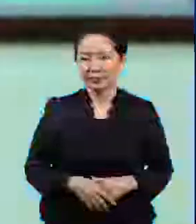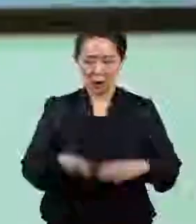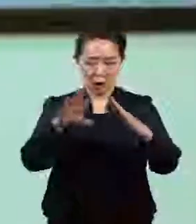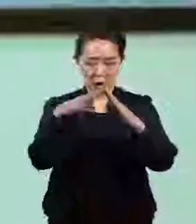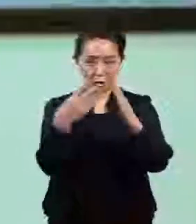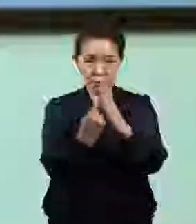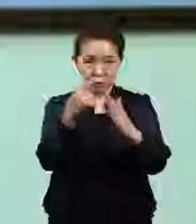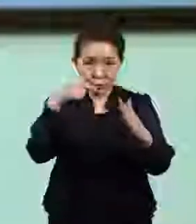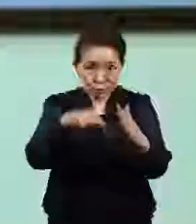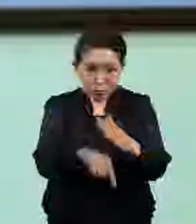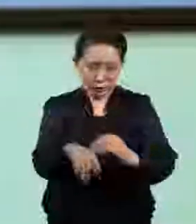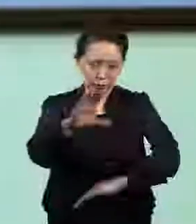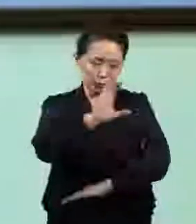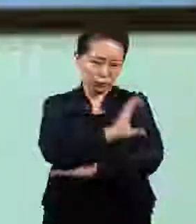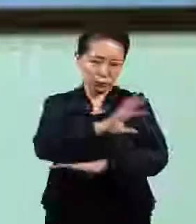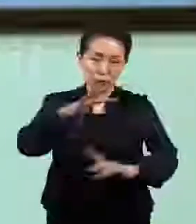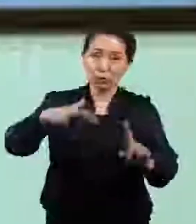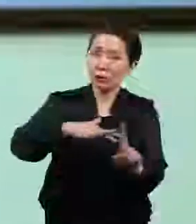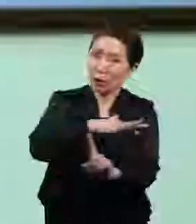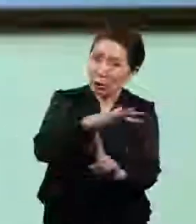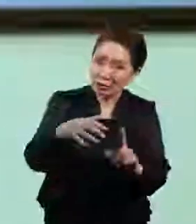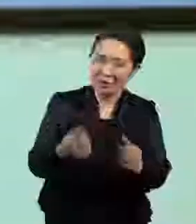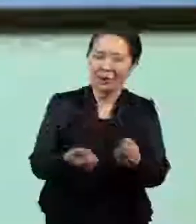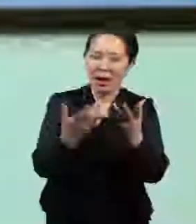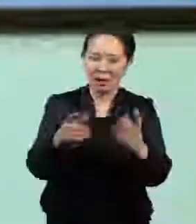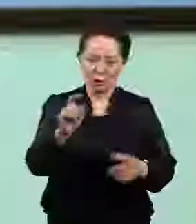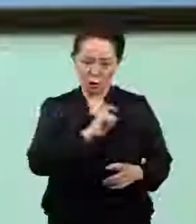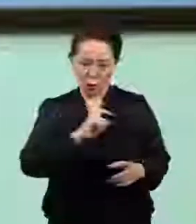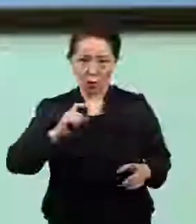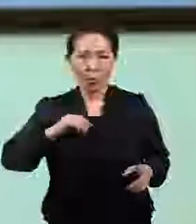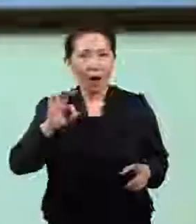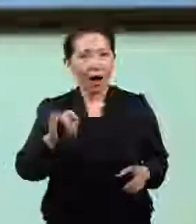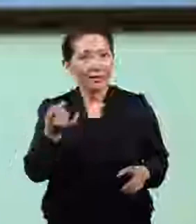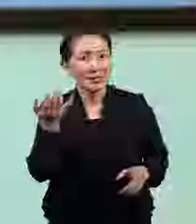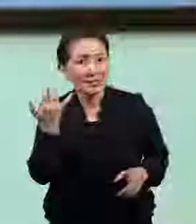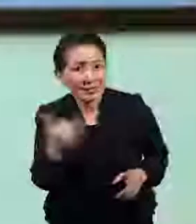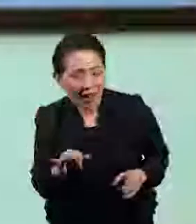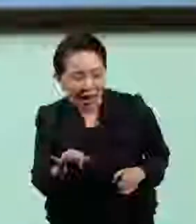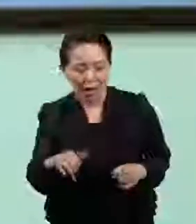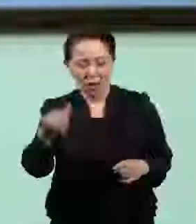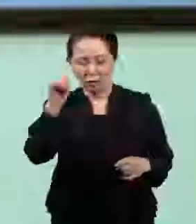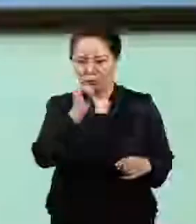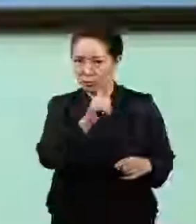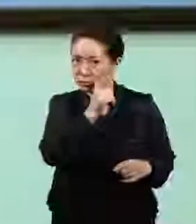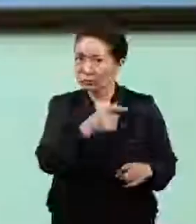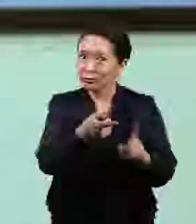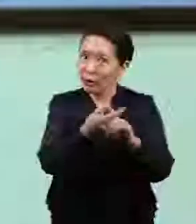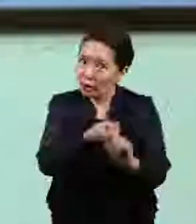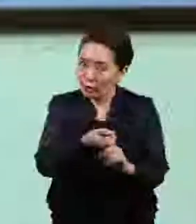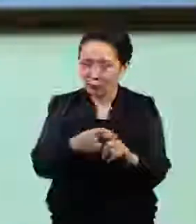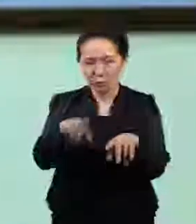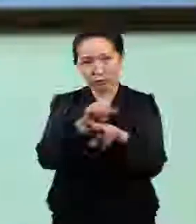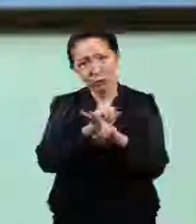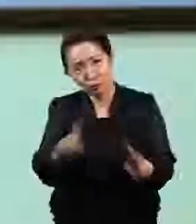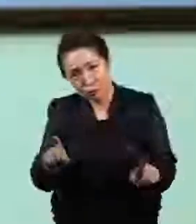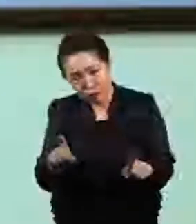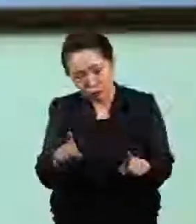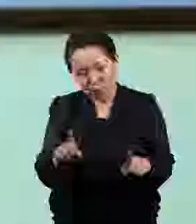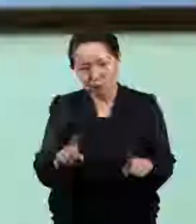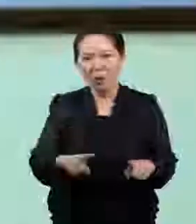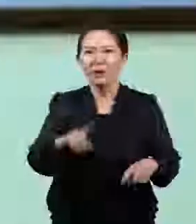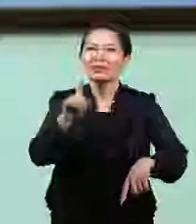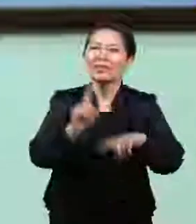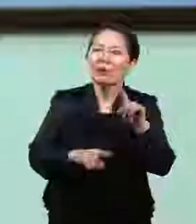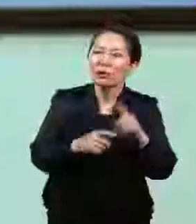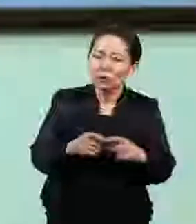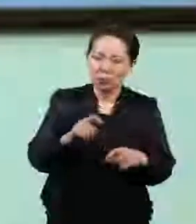Гэр бүлийн болон сургуулийн орчинд гардаг хувийн орон зай ба нууцтай холбоотой зөрчлүүд болон ямар тохиолдолд хувийн нууцаа